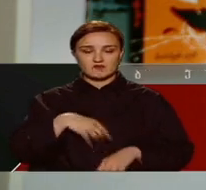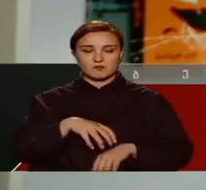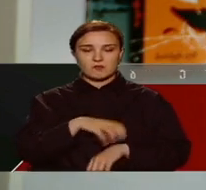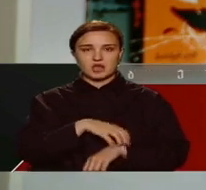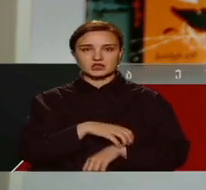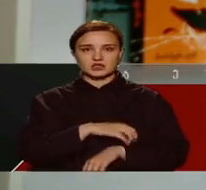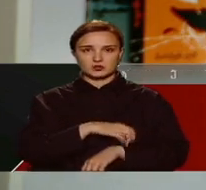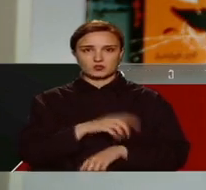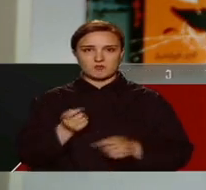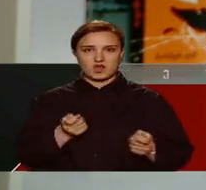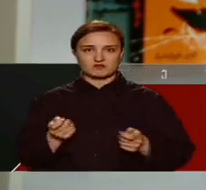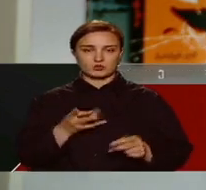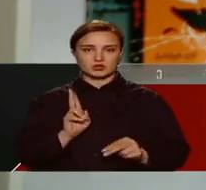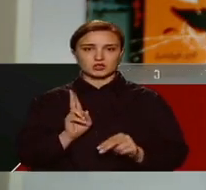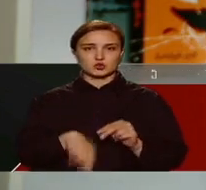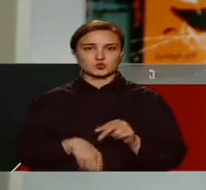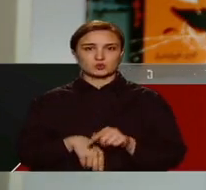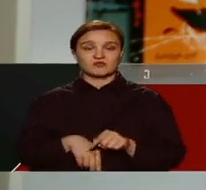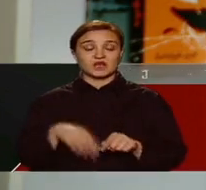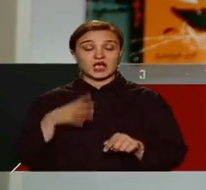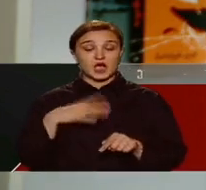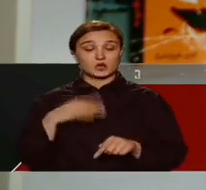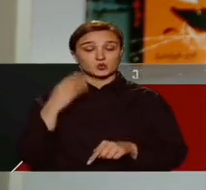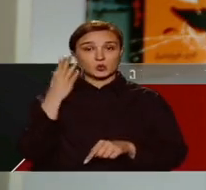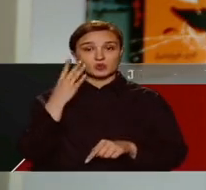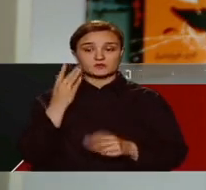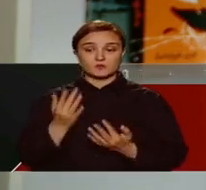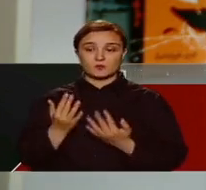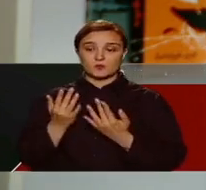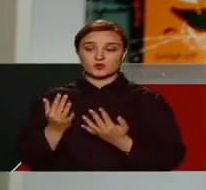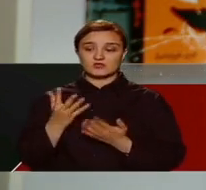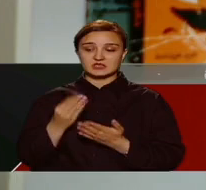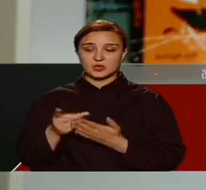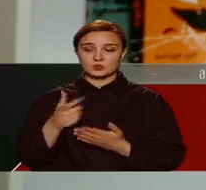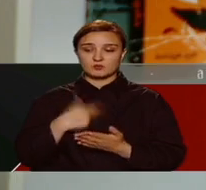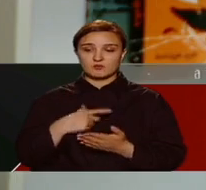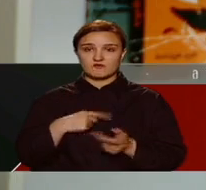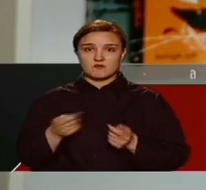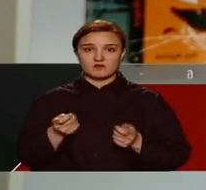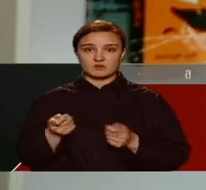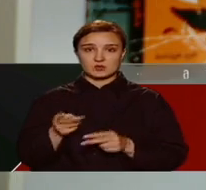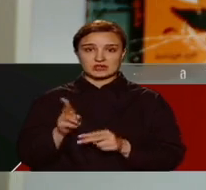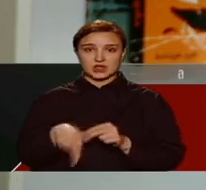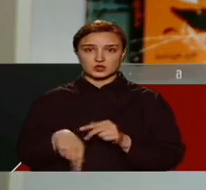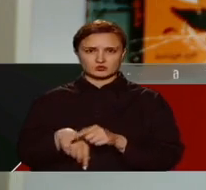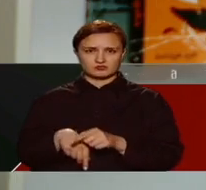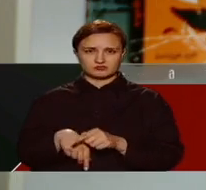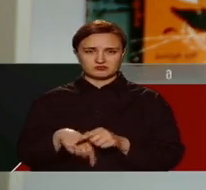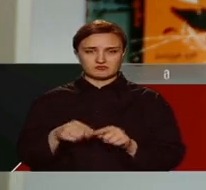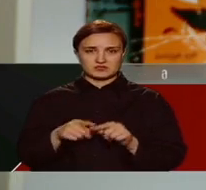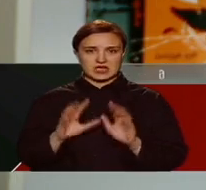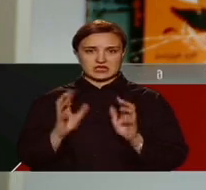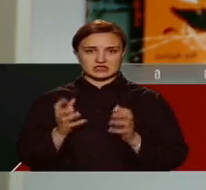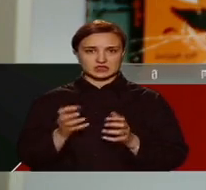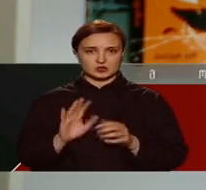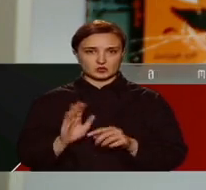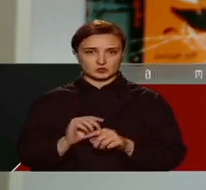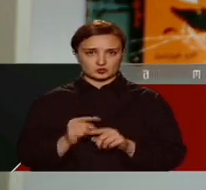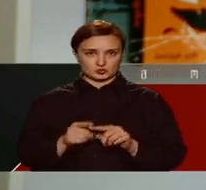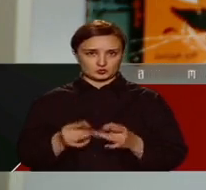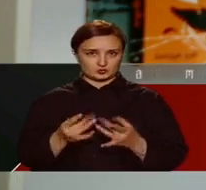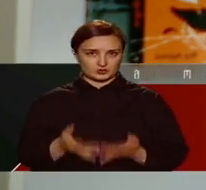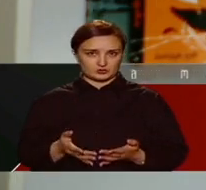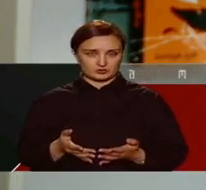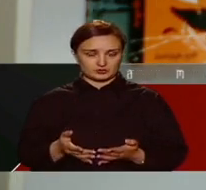დასრულება. Და ქართულ ოცნებას მოთხოვა საკუთარი მართველობის დასრულება, ეს არასერიოზულად გამოიყურება